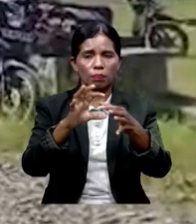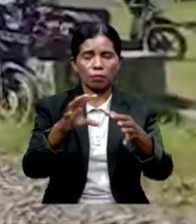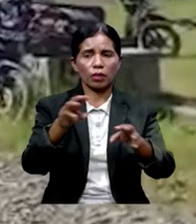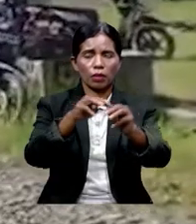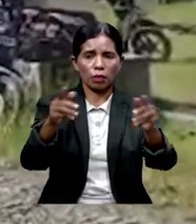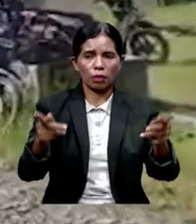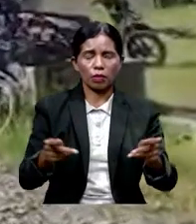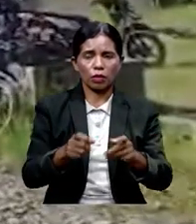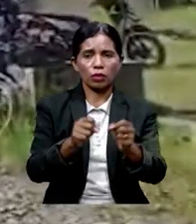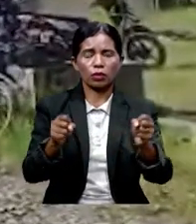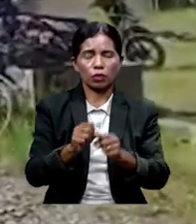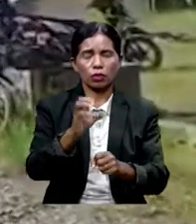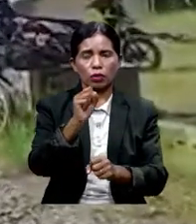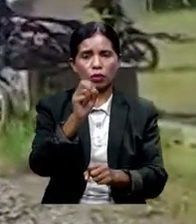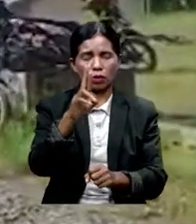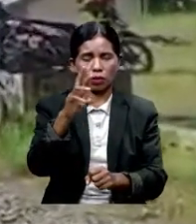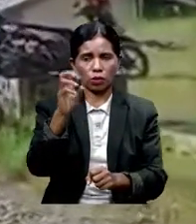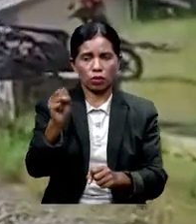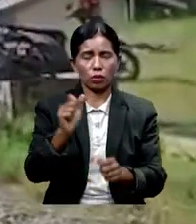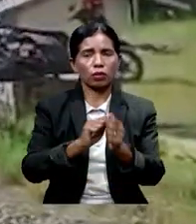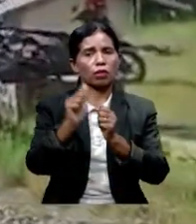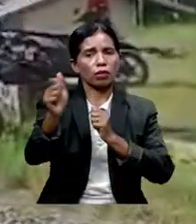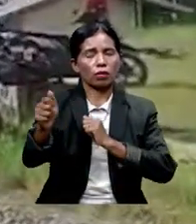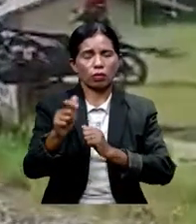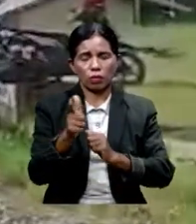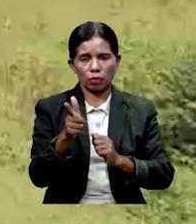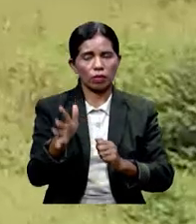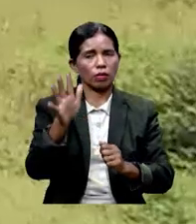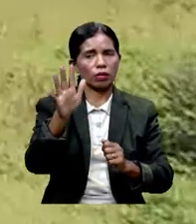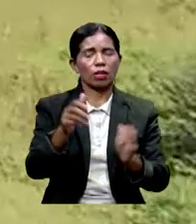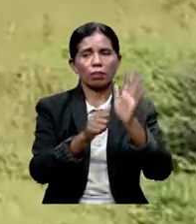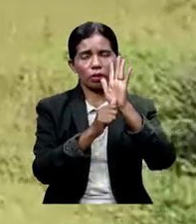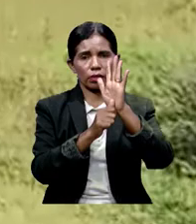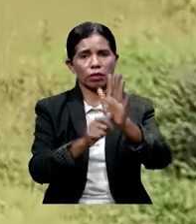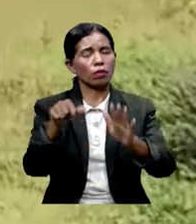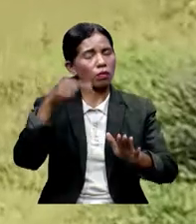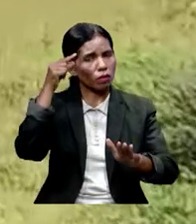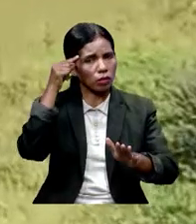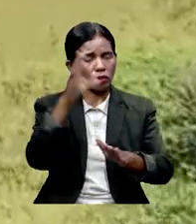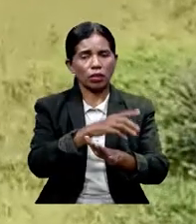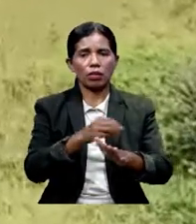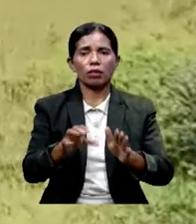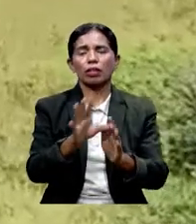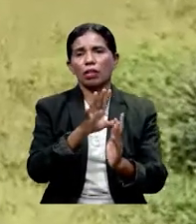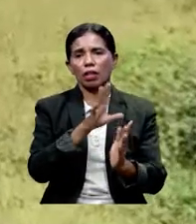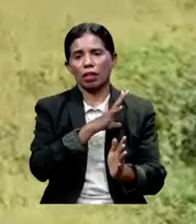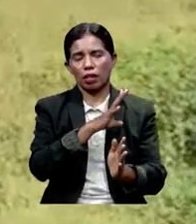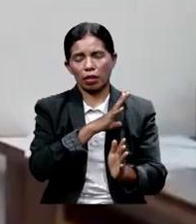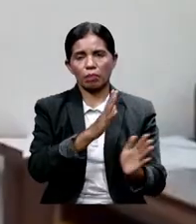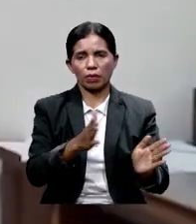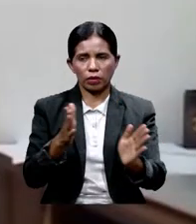li husi suku Sorokraik, wa distansia kilometru Ronu Resin 5, se apresenta ba governo central, wa dihein prosesu